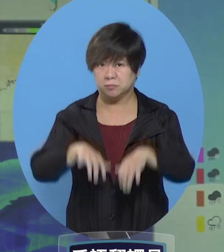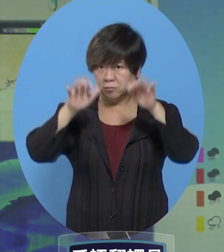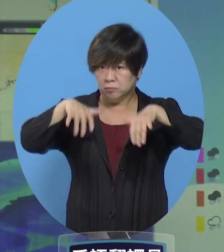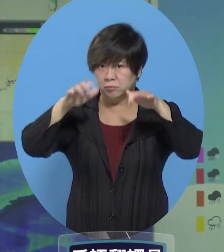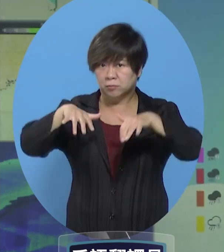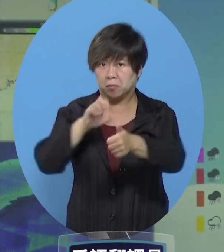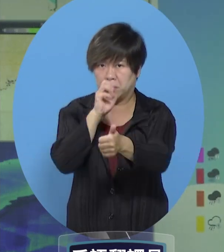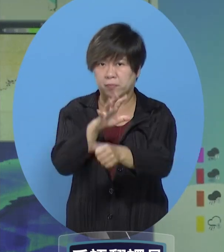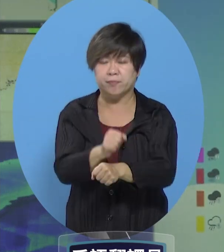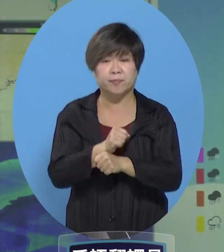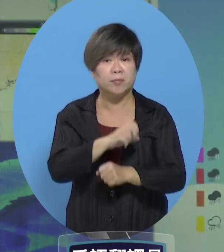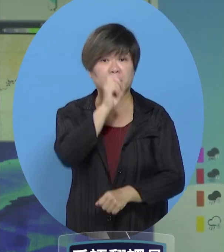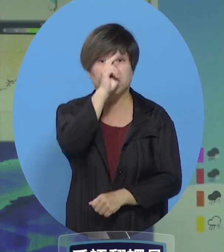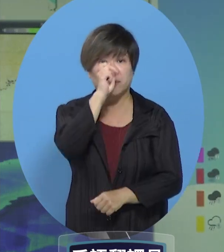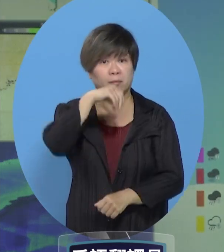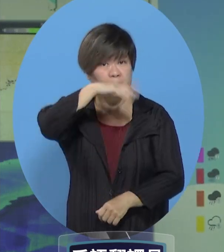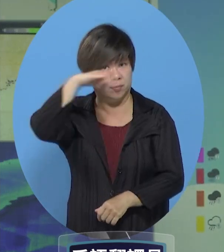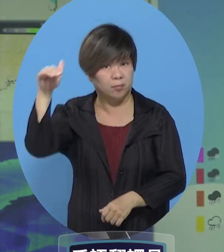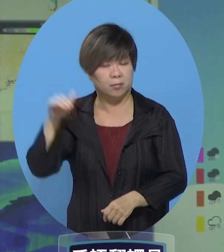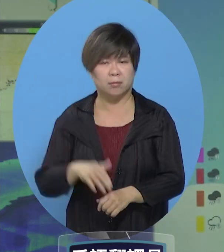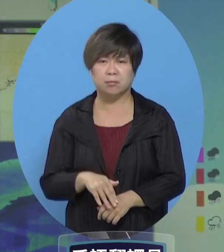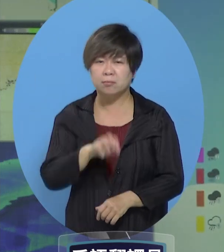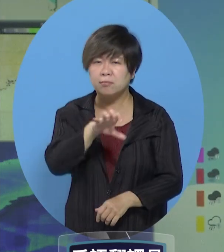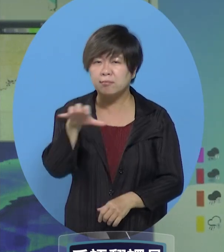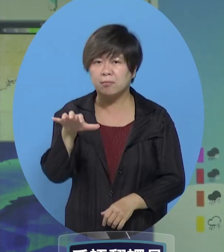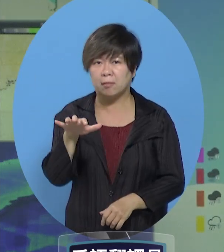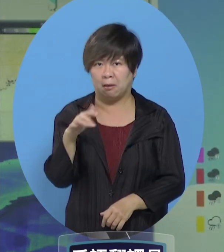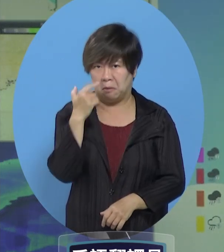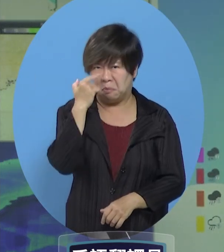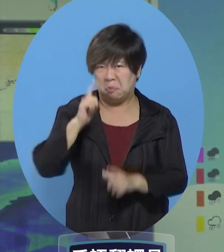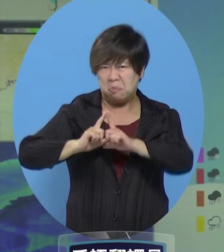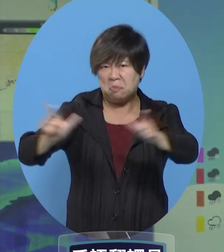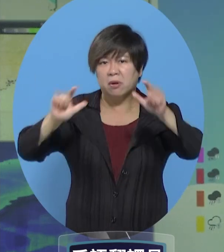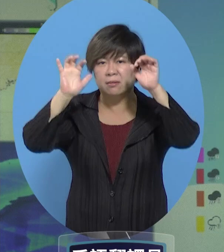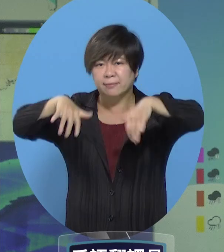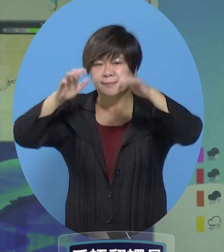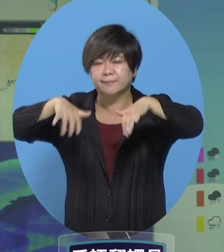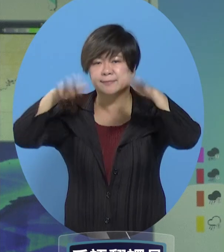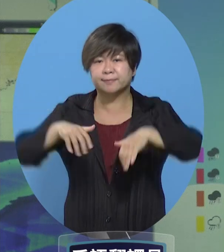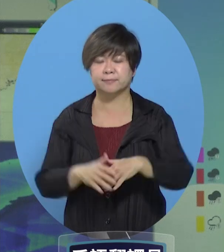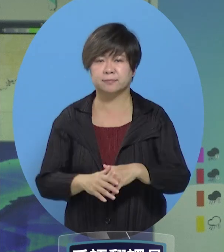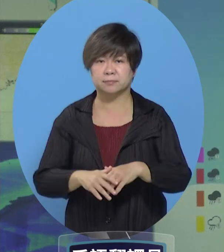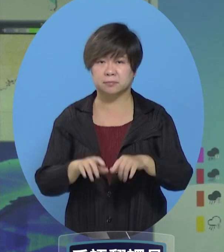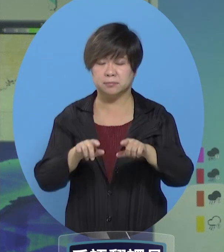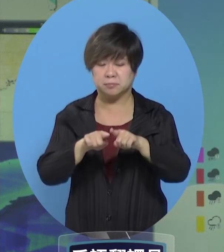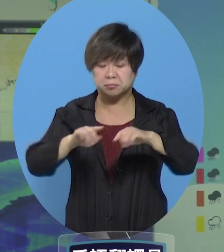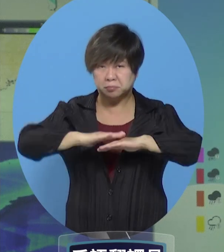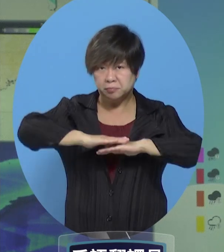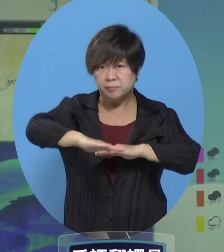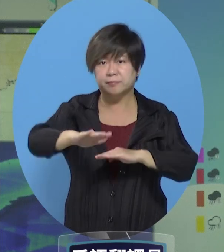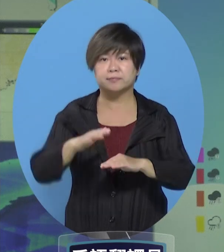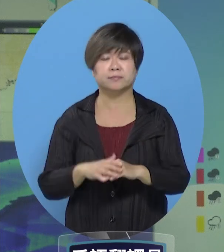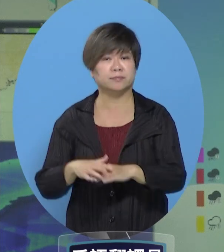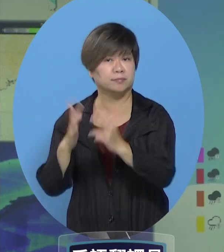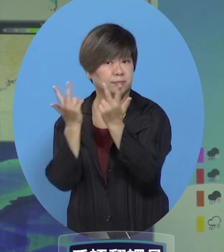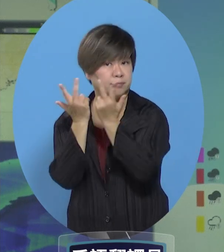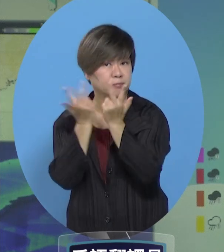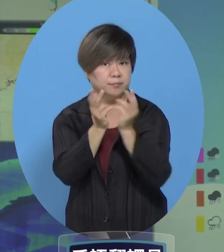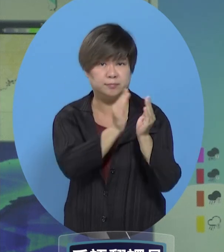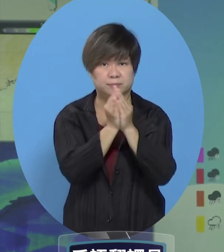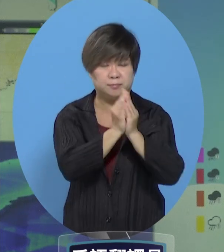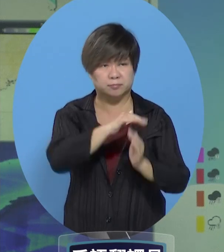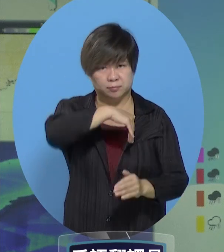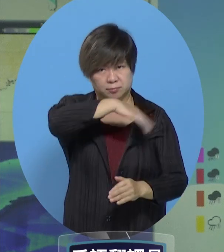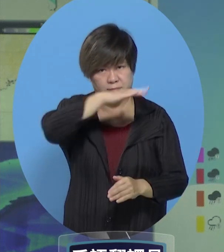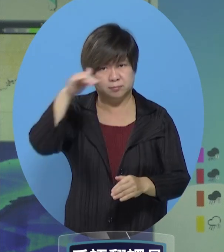是，宜兰的山区会有局部的超大豪雨，宜兰的平地、新北的山区跟桃园的山区会有局